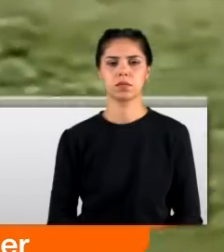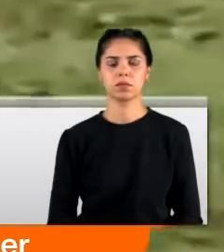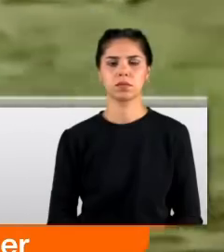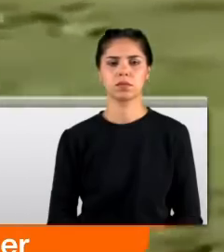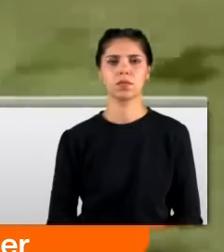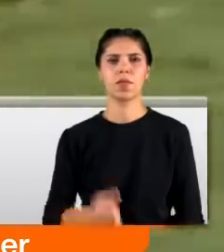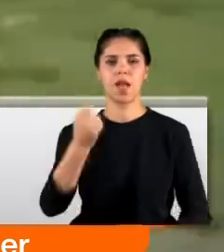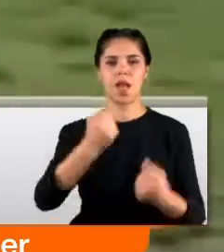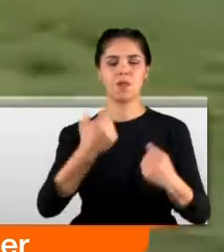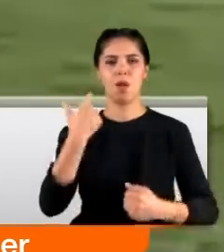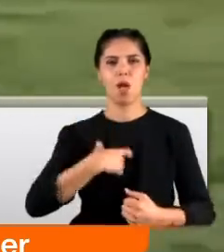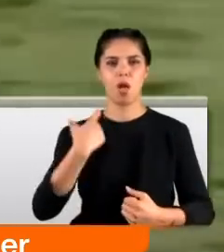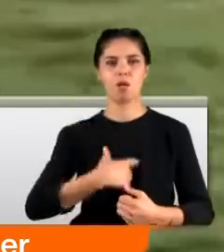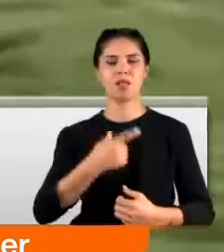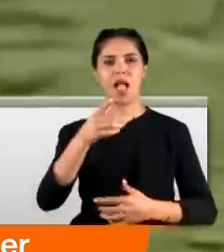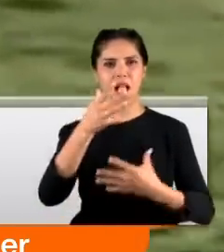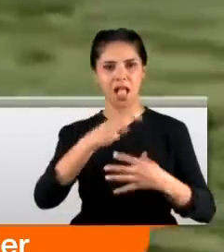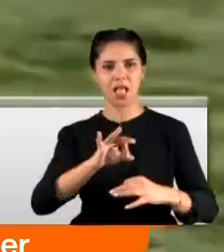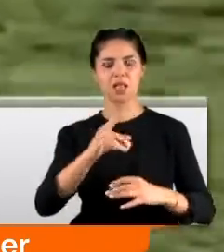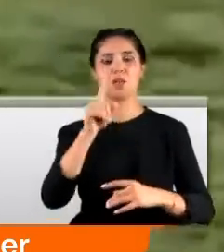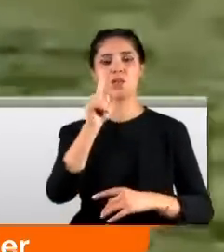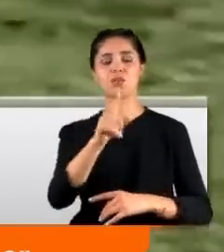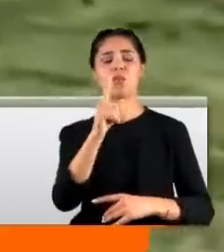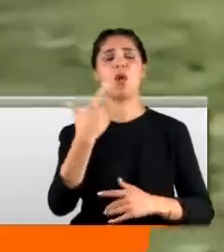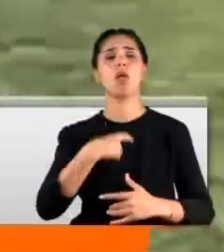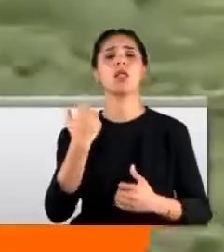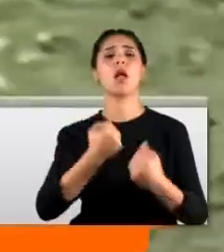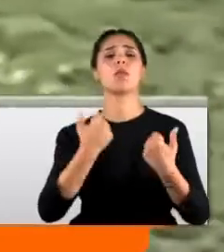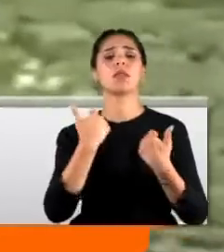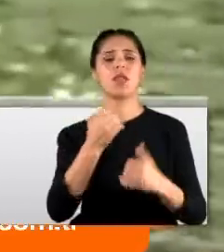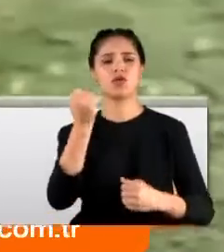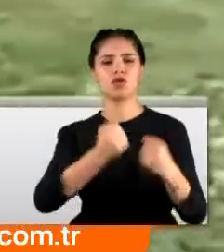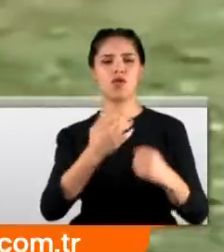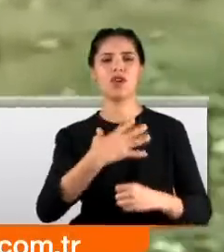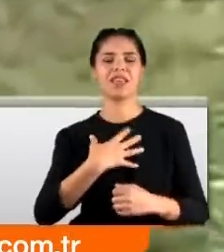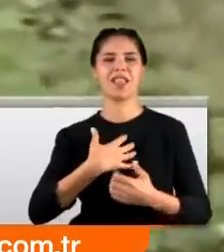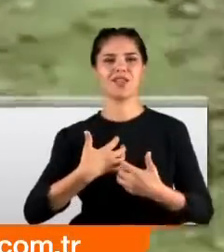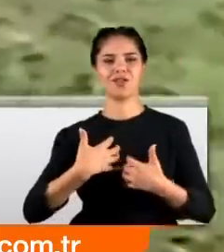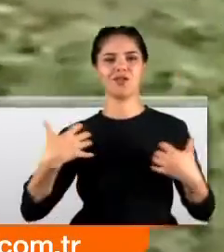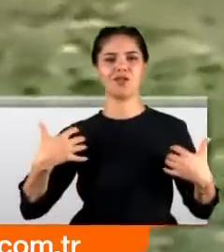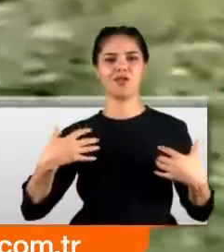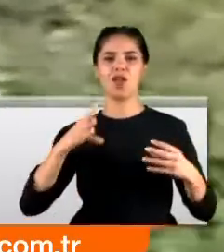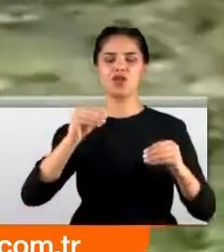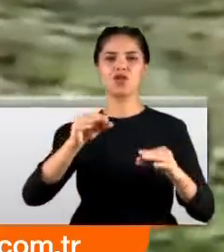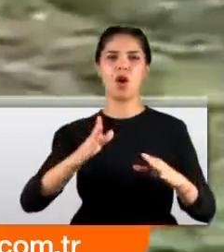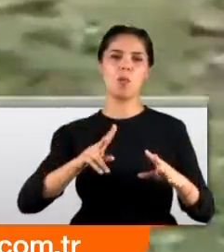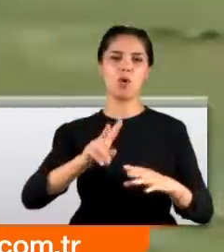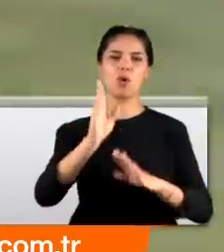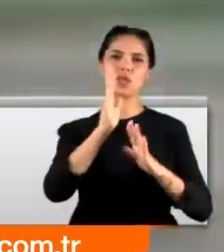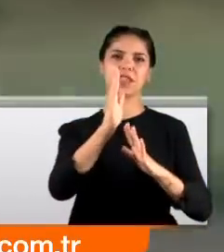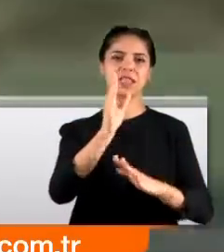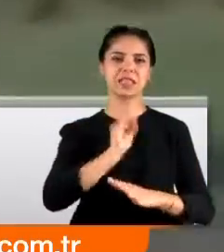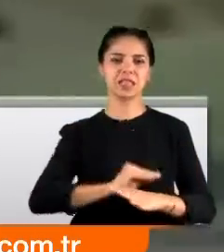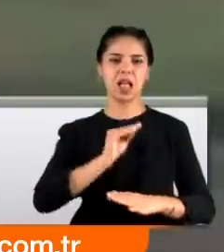Off-road için yapılan özel modifiyeli araçlar var ama bu onlardan biri değil. Şoför kendine fazla güvendi, çamurlu yokuşu çıkacağını